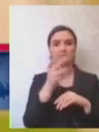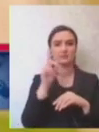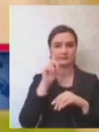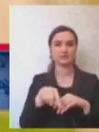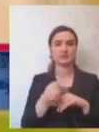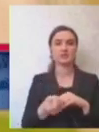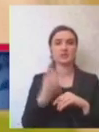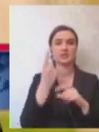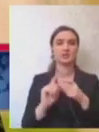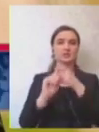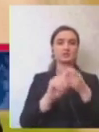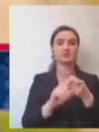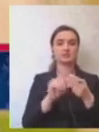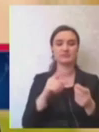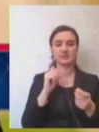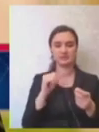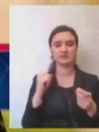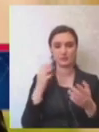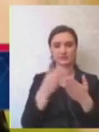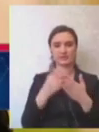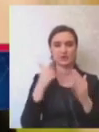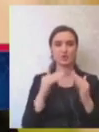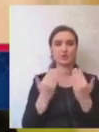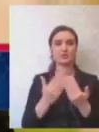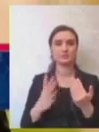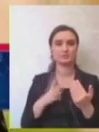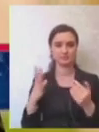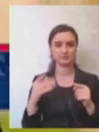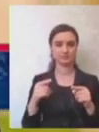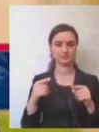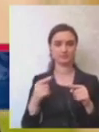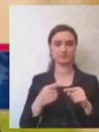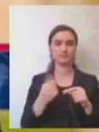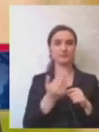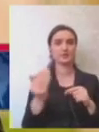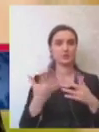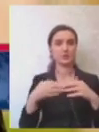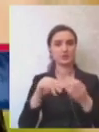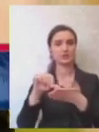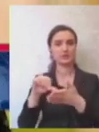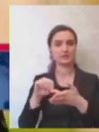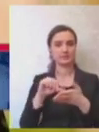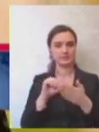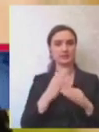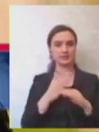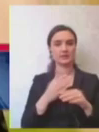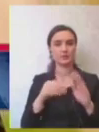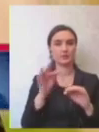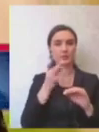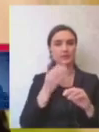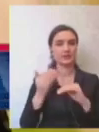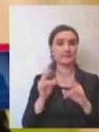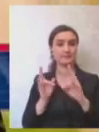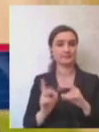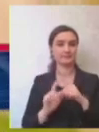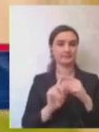მოდის თვითიზოლაციიდან და ძირითადად მათი ოჯახის წევრები არიან უფრო ადრე